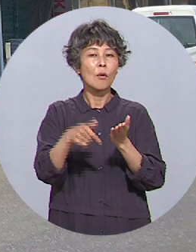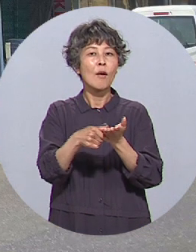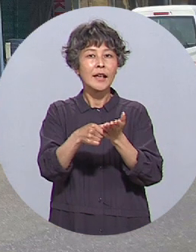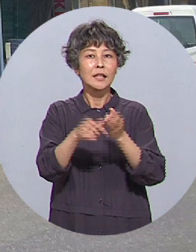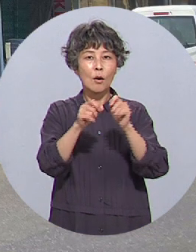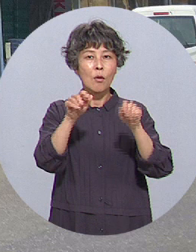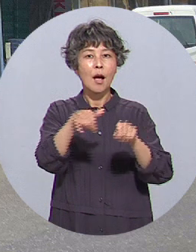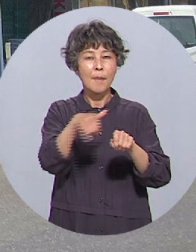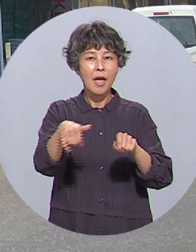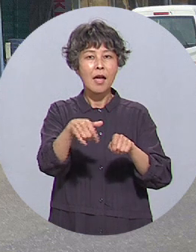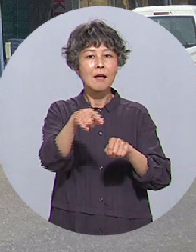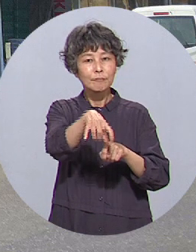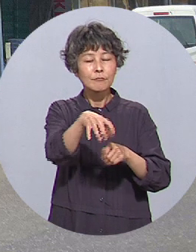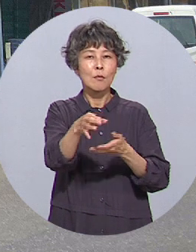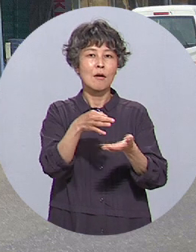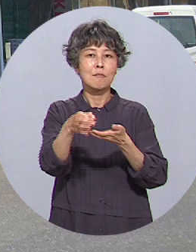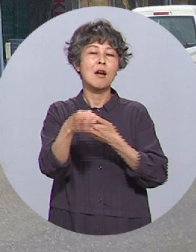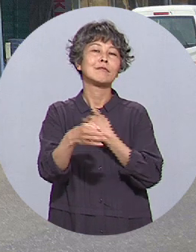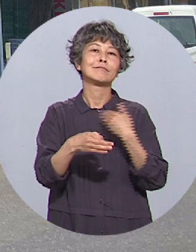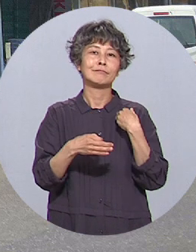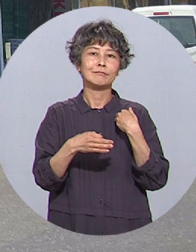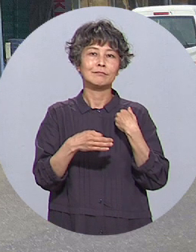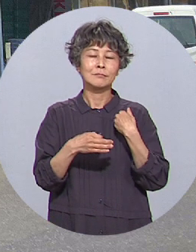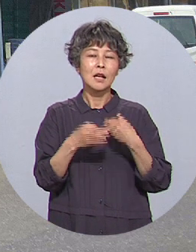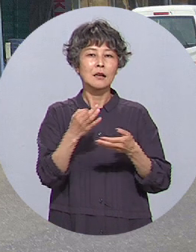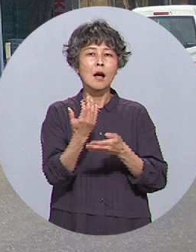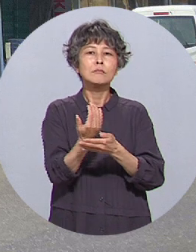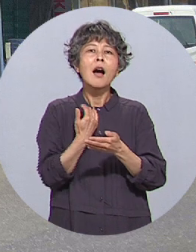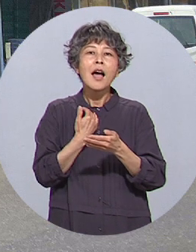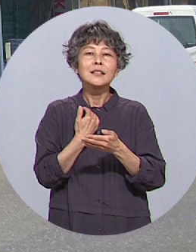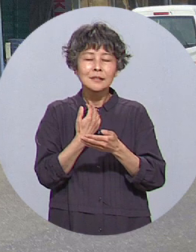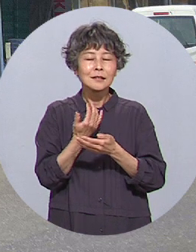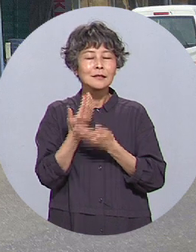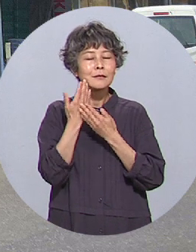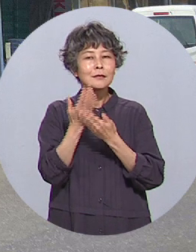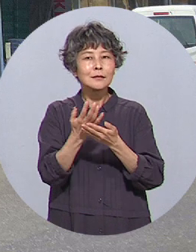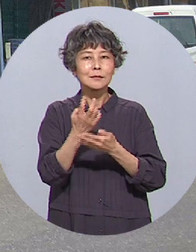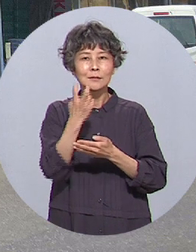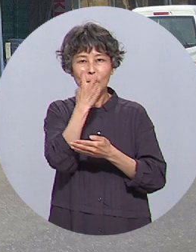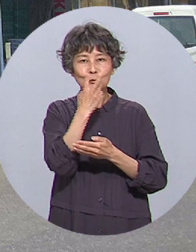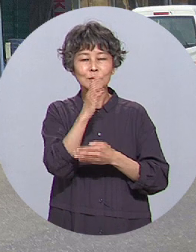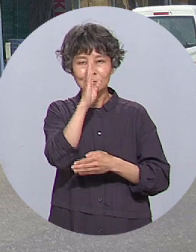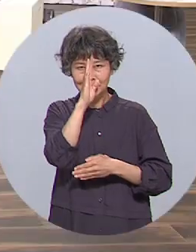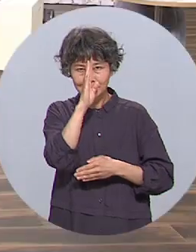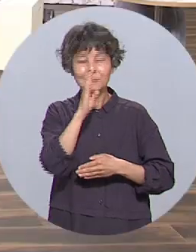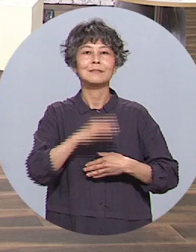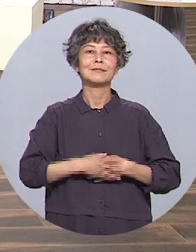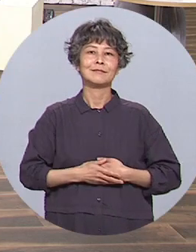部などで販売されています。お買い求めの際には事前のご確認をお願いします。